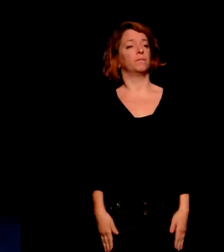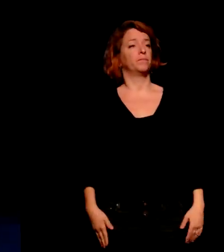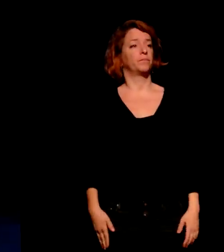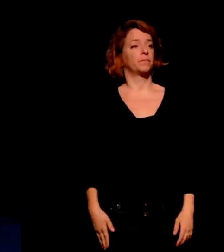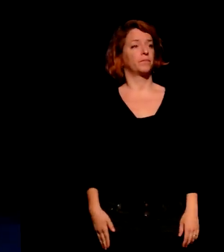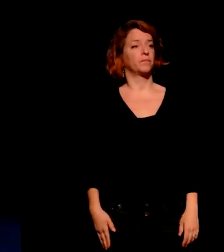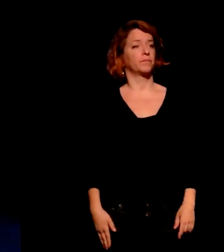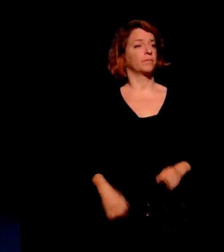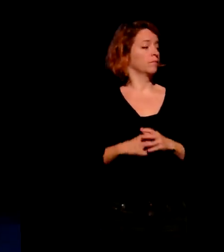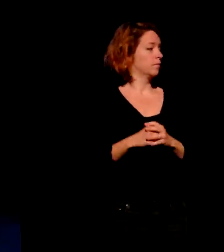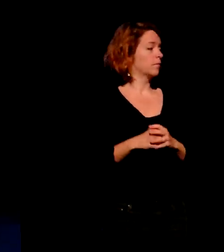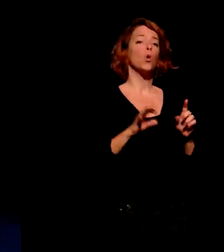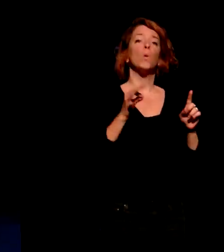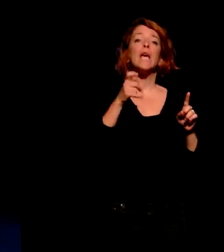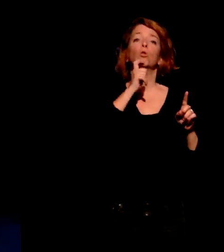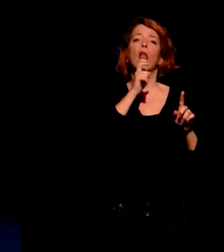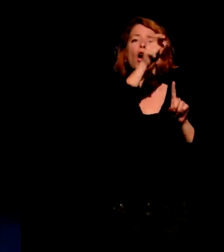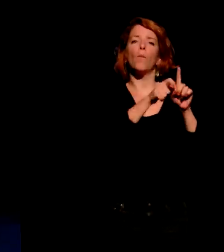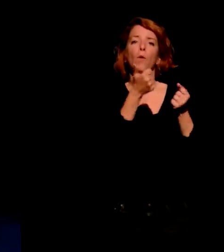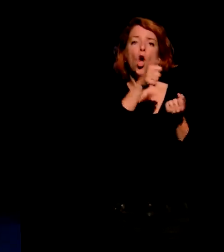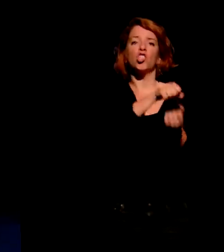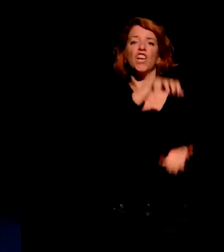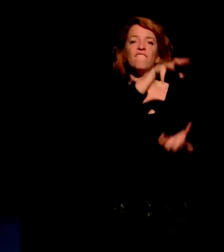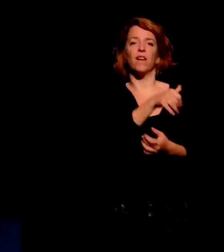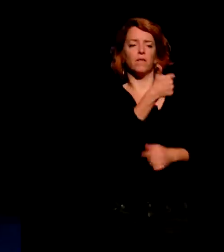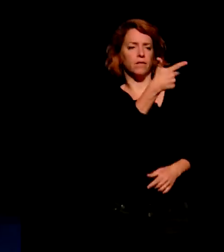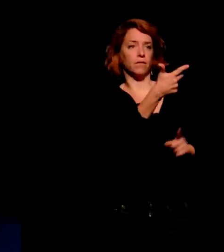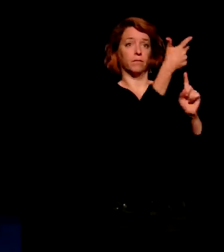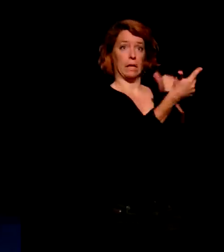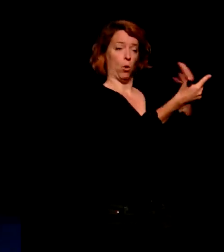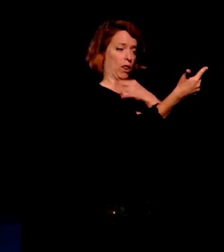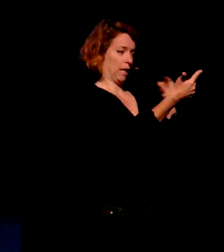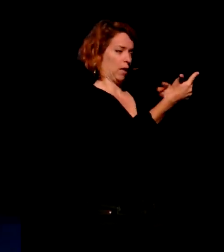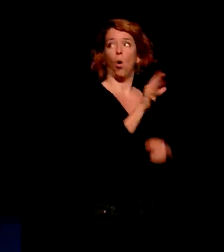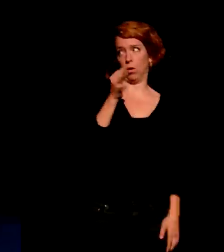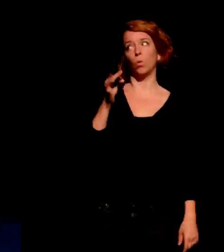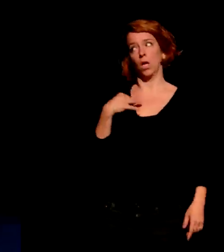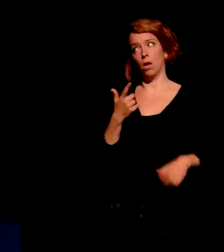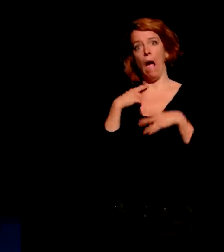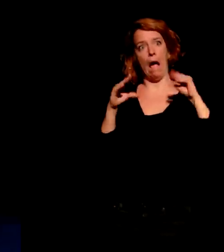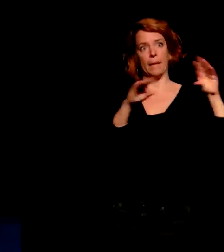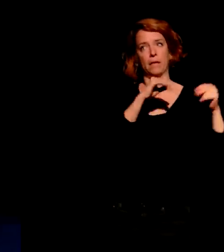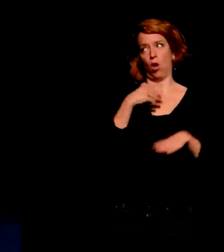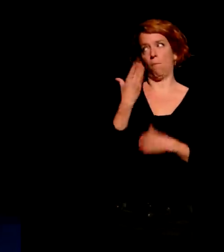Oui, d'ailleurs, je parlais tout à l'heure avec un chiffre qui me disait que les habitants ne se sentent plus en sécurité dans ces quartiers.